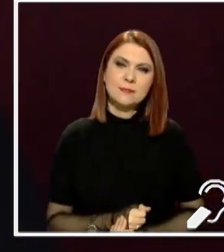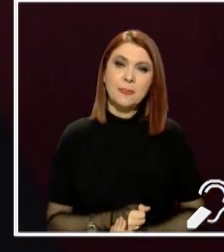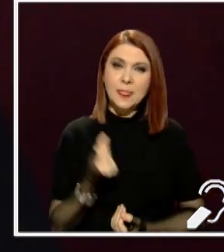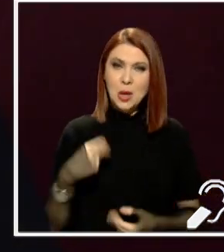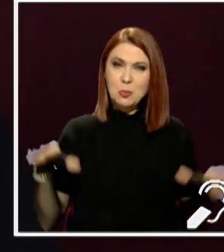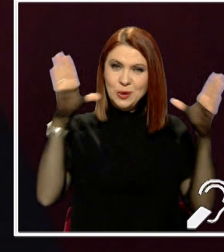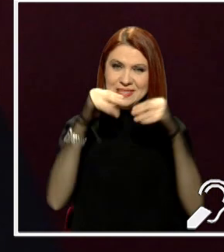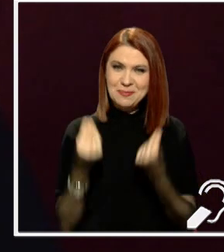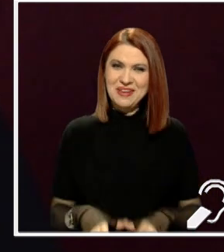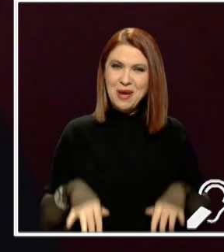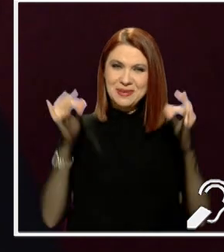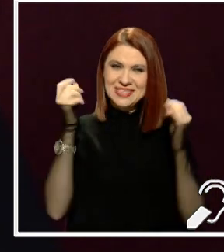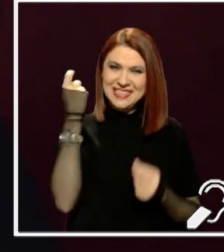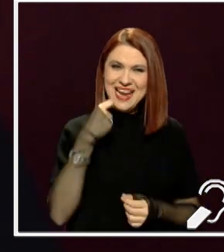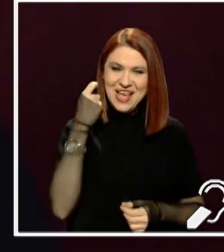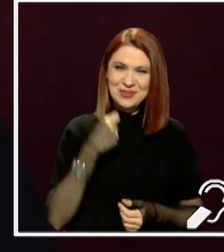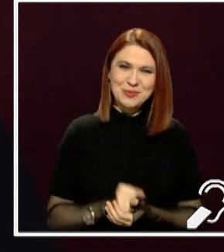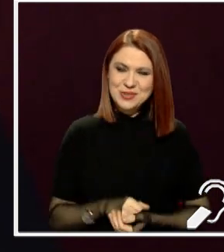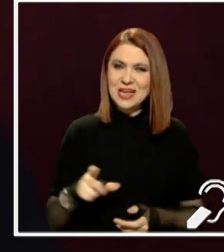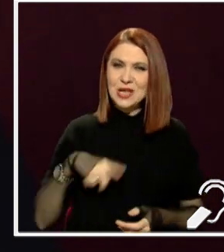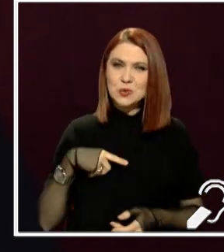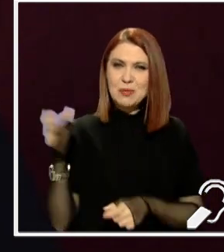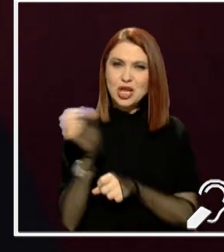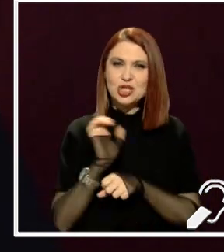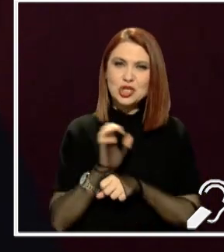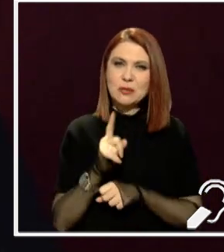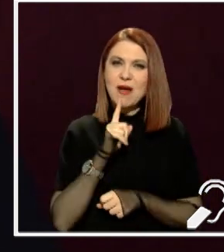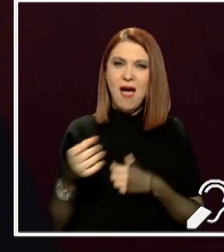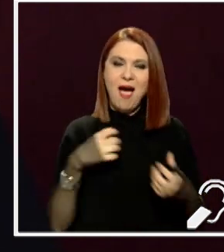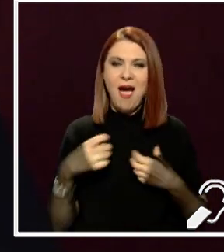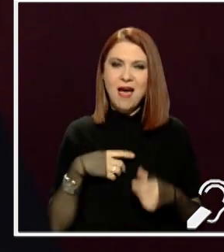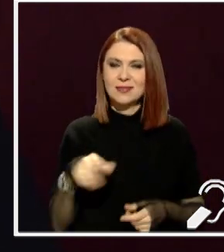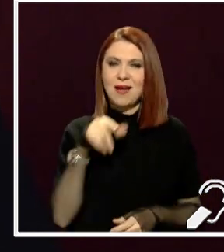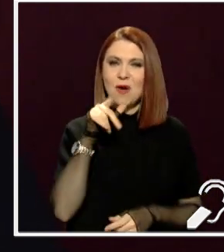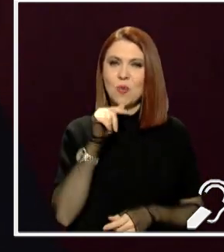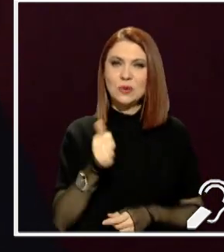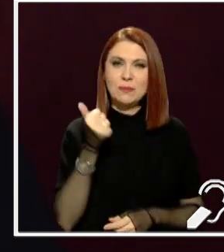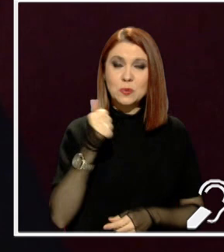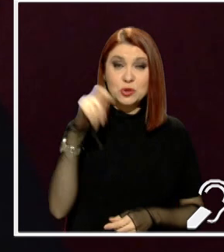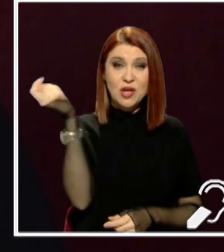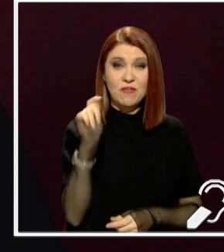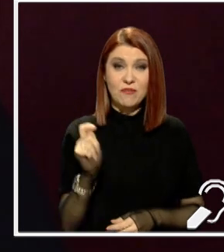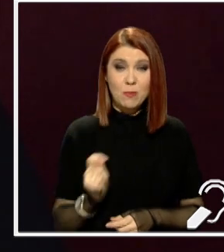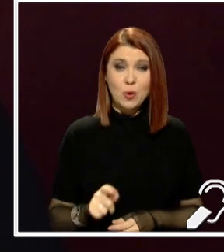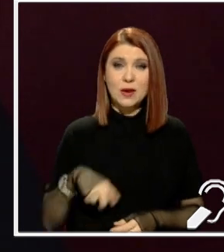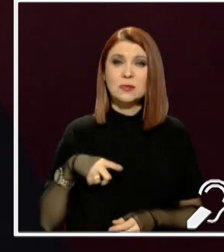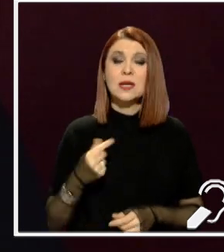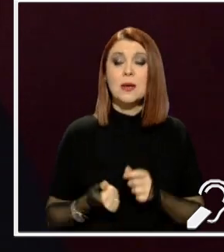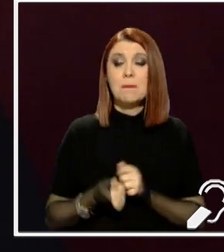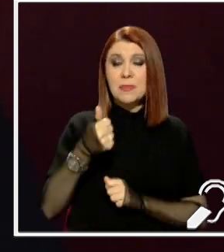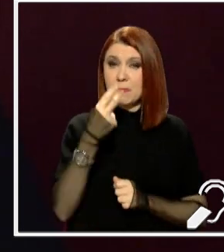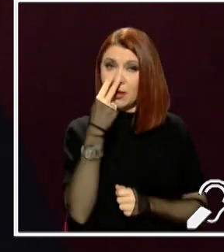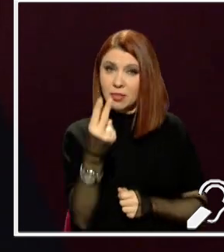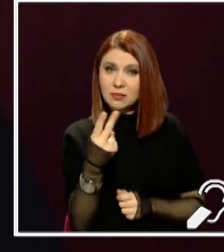Bună seara și bine v-am regăsit de la Cluj. Ne aflăm la Cinematograful Arta, unde în 11 februarie va avea loc